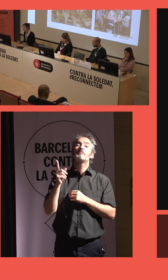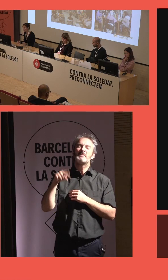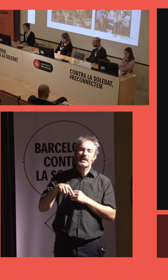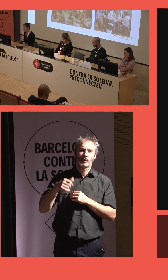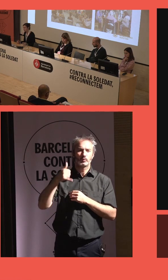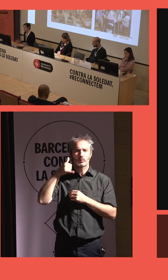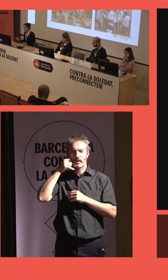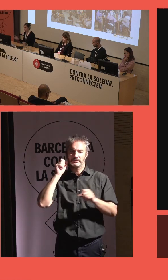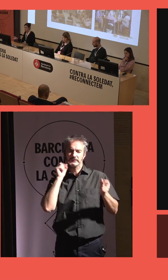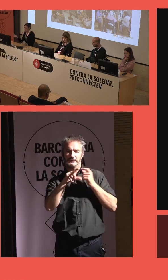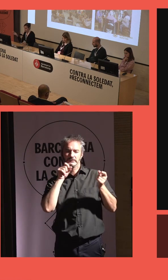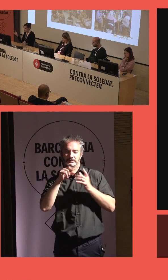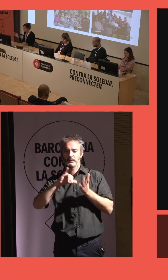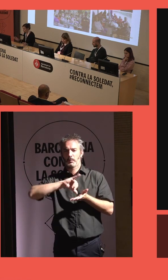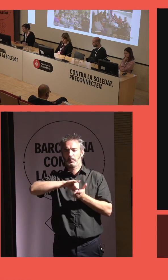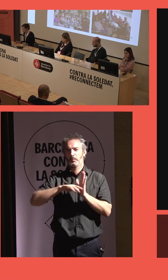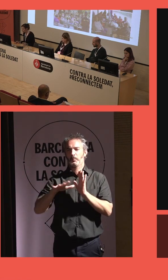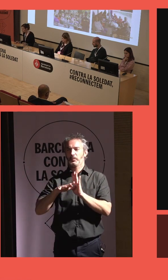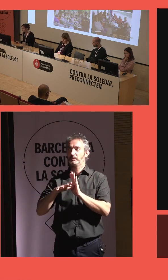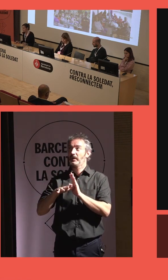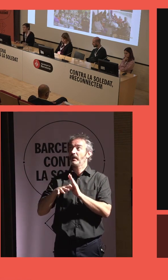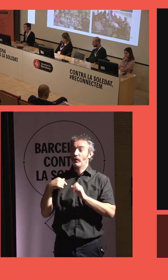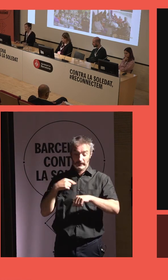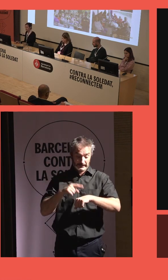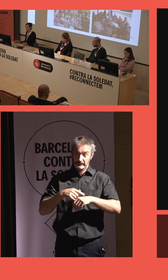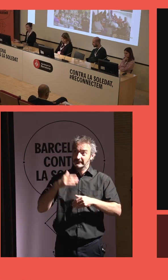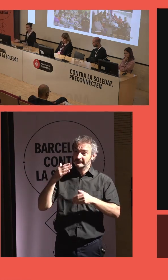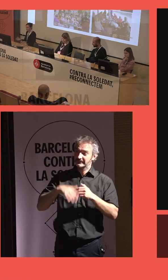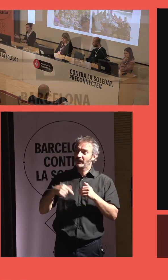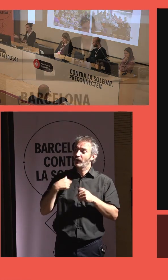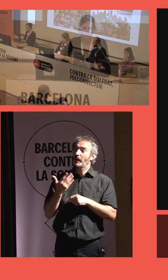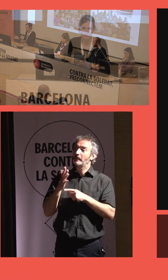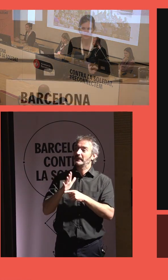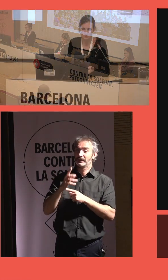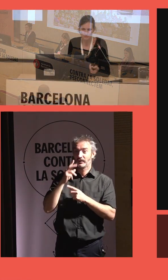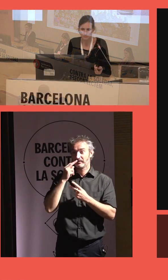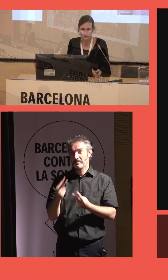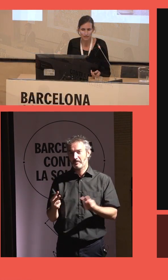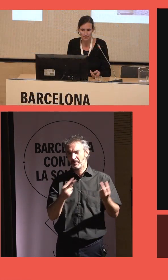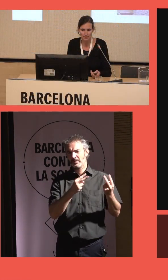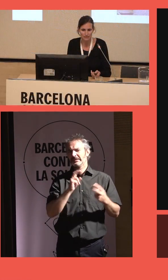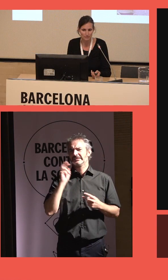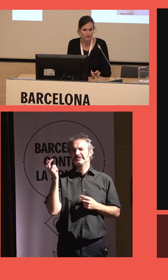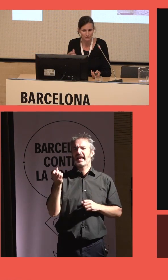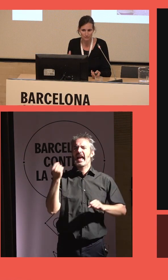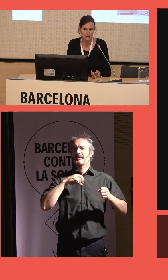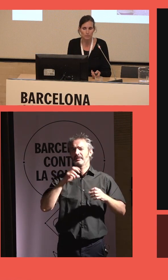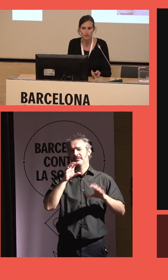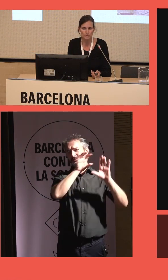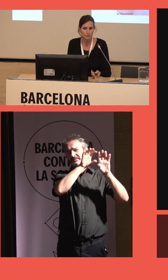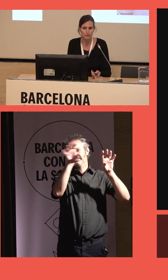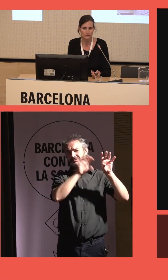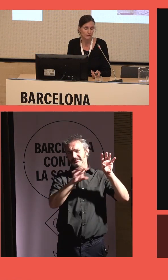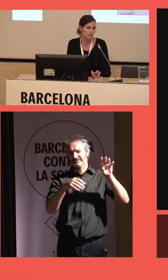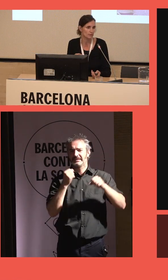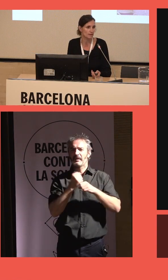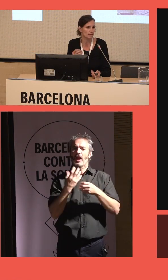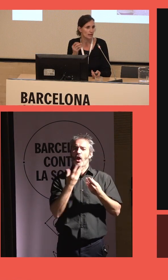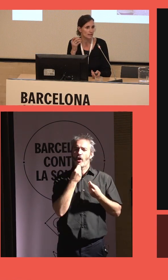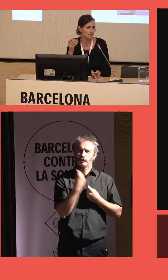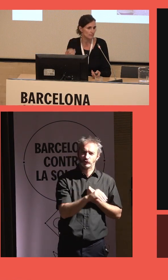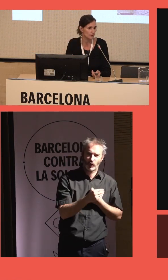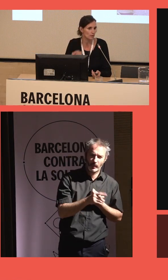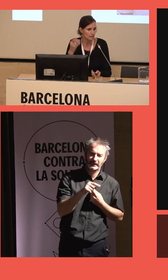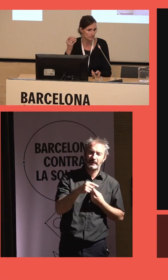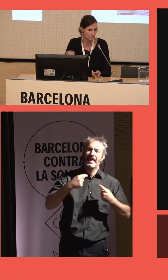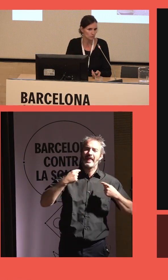trucades de proximitat com em quedo sense temps us presento us mostro diversos tipus d'activitats treballem molt en joves treballem tant